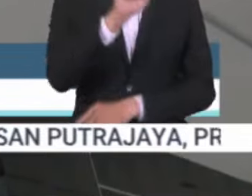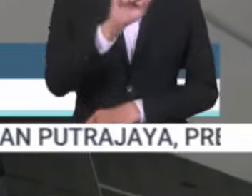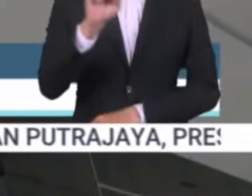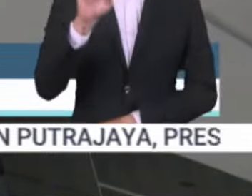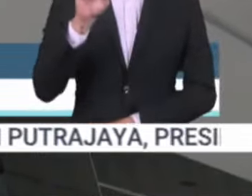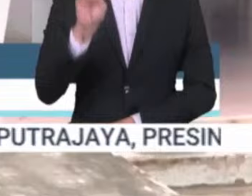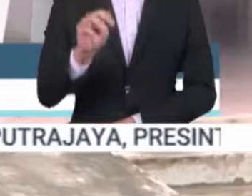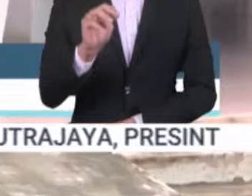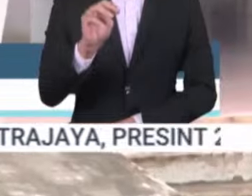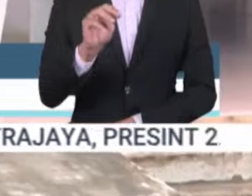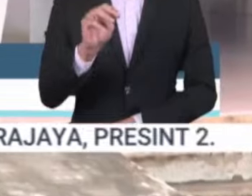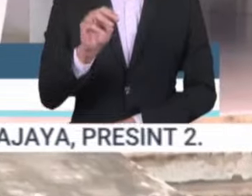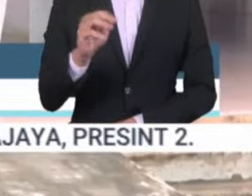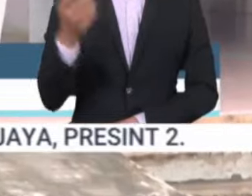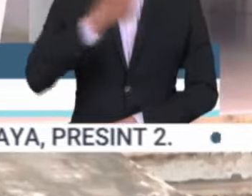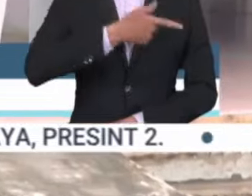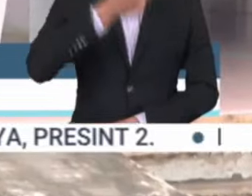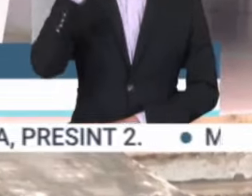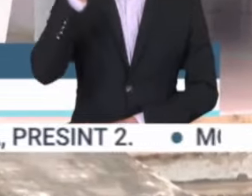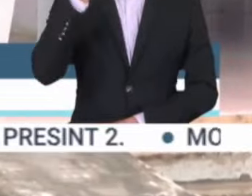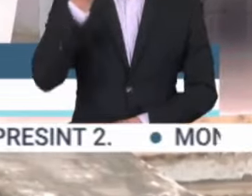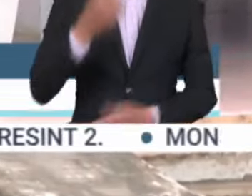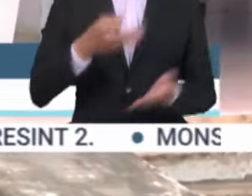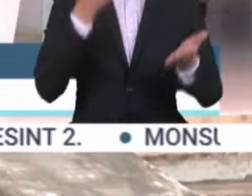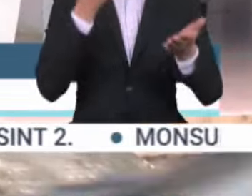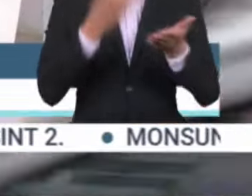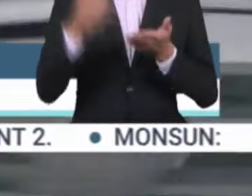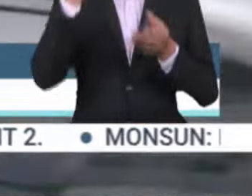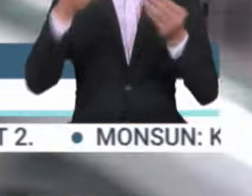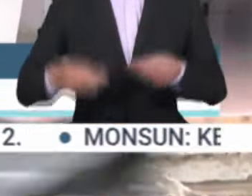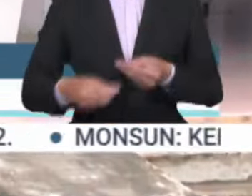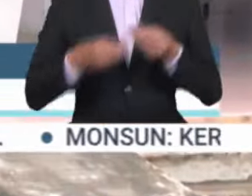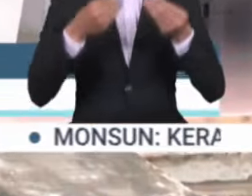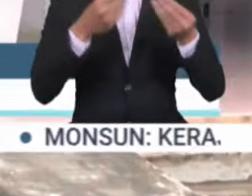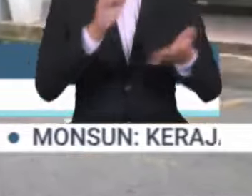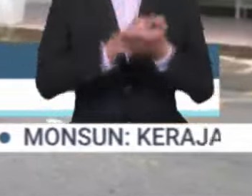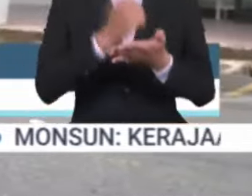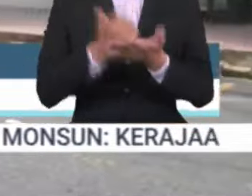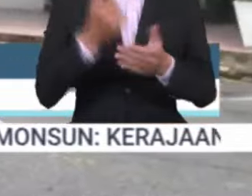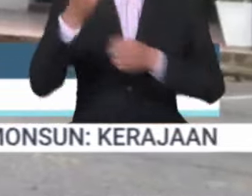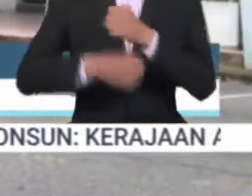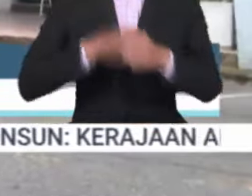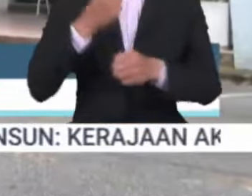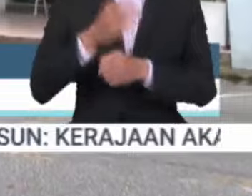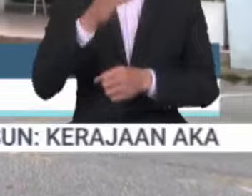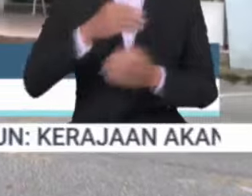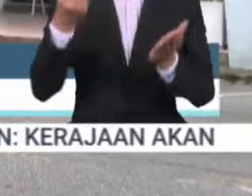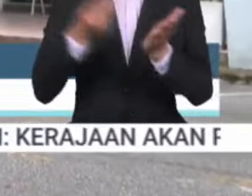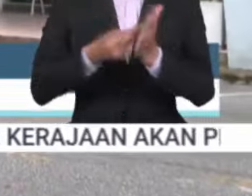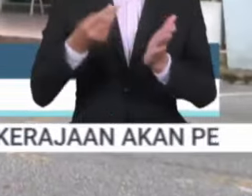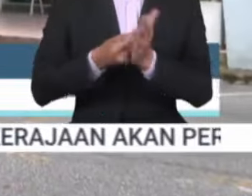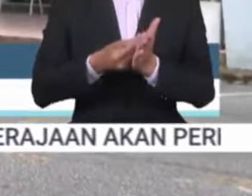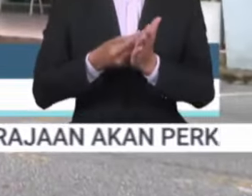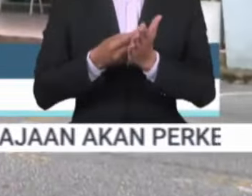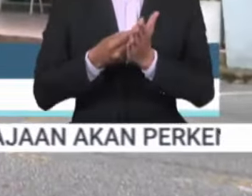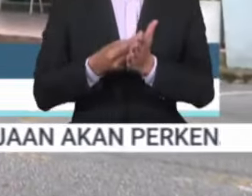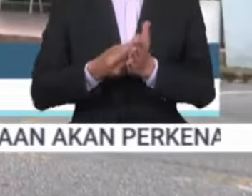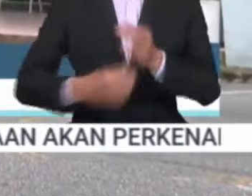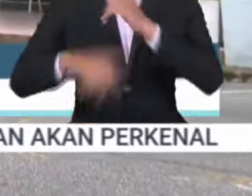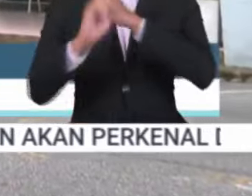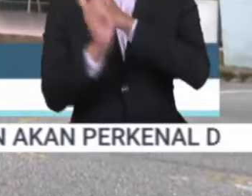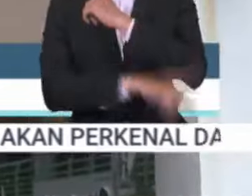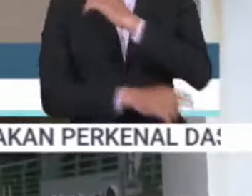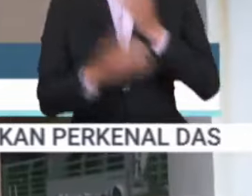Suruhanjaya Syarikat Malaysia SSM. Ia berikutan kegagalan menyerahkan penyata tahunan dan penyata keuangan masing-masing.